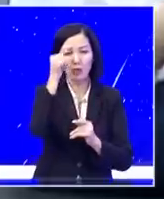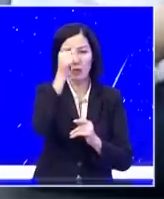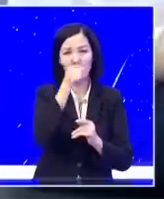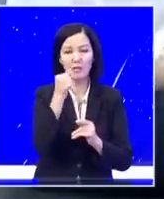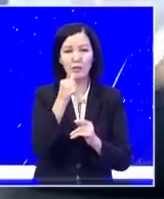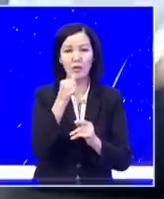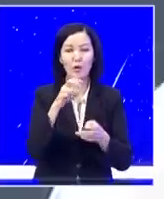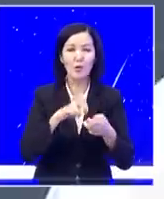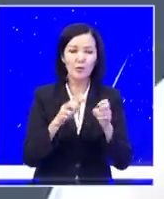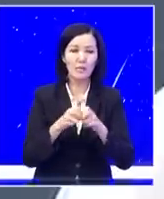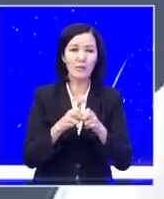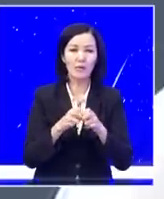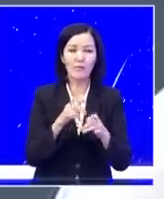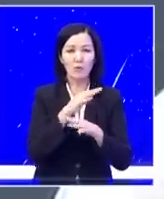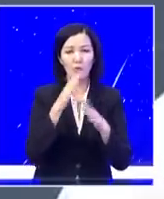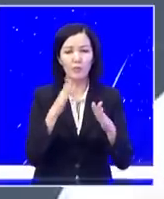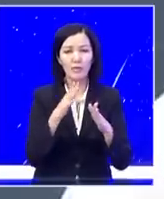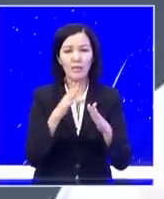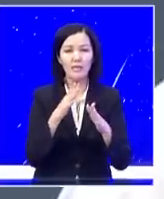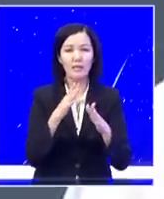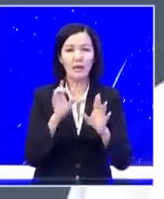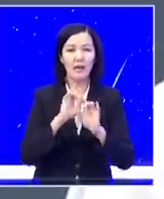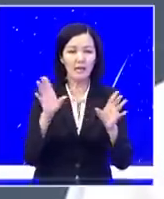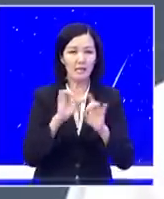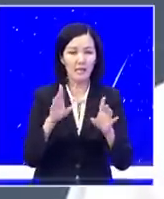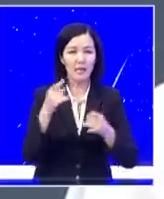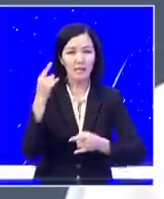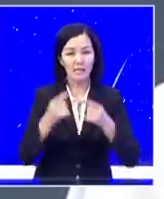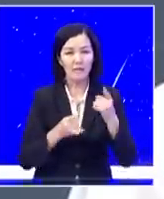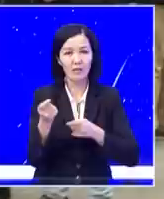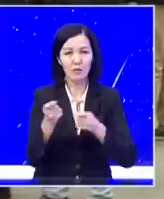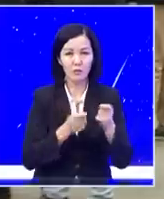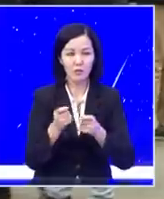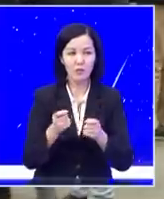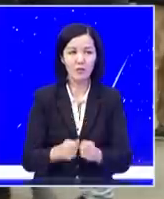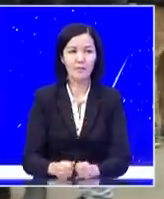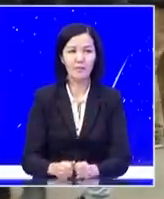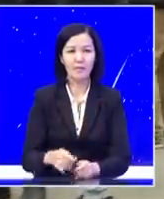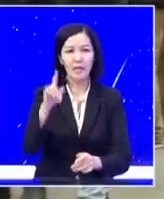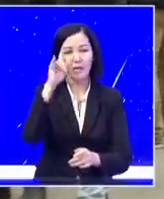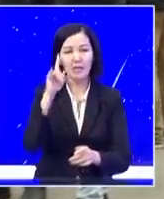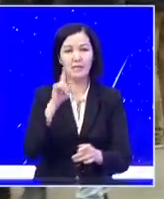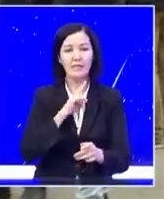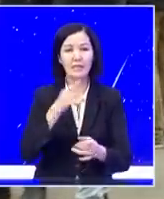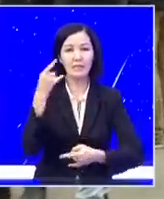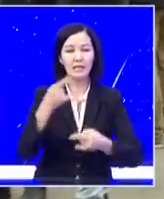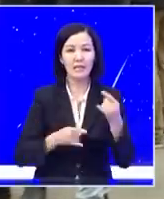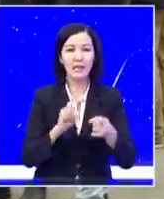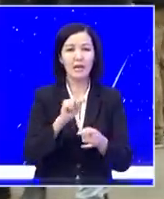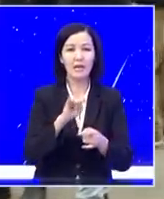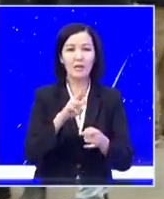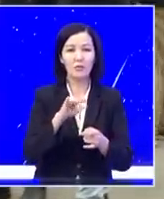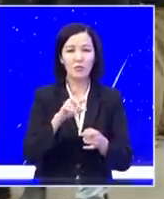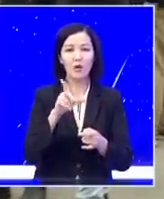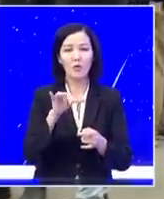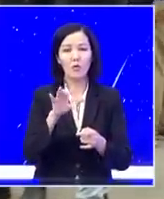осынау өзекті мәселелермен сан рет бетпе-бет келді. Бірде-бір рет жалт берген жоқ. Қазақстан телеарнасында айтуға оңай